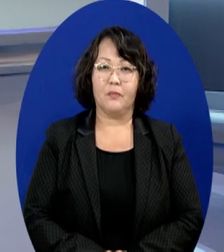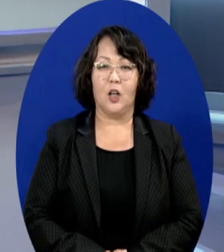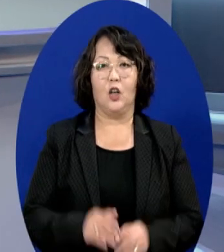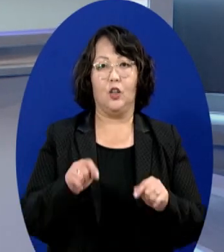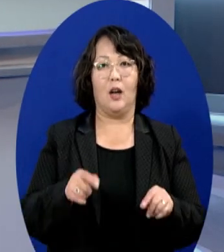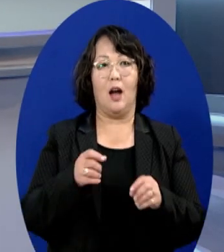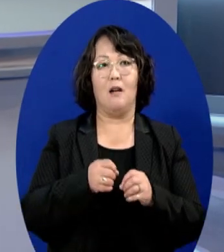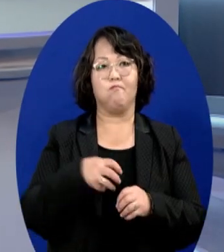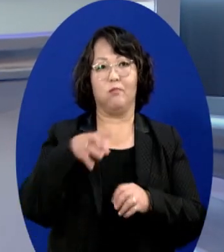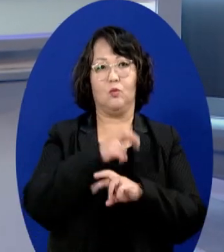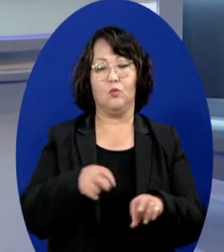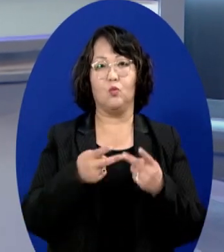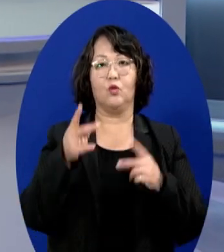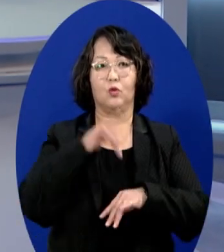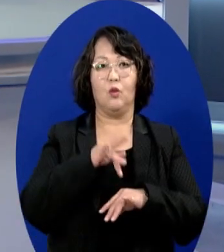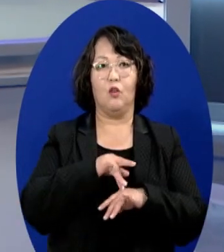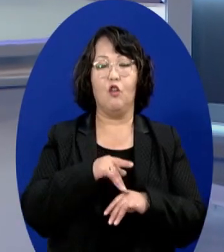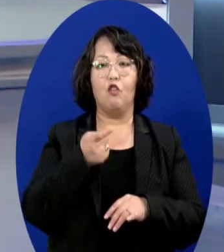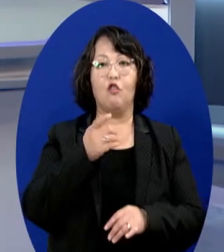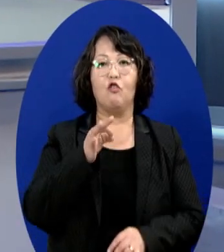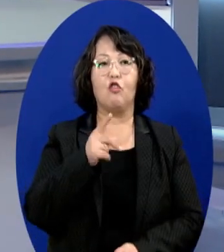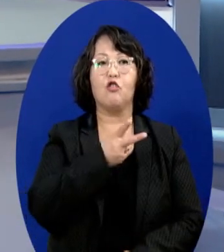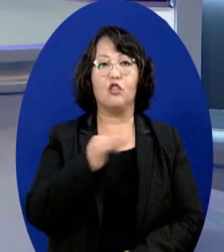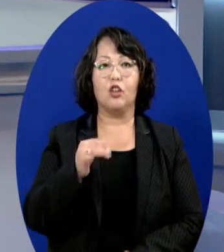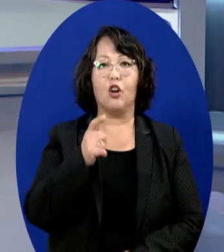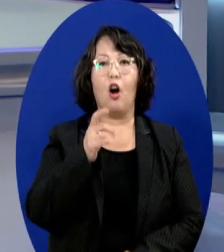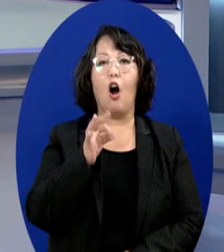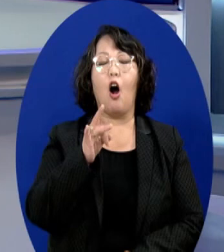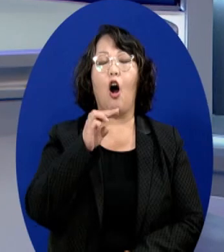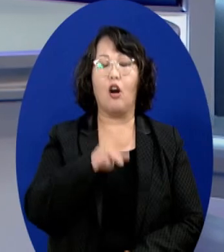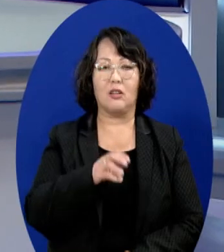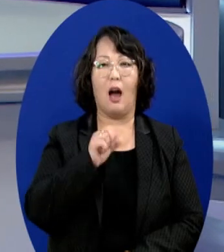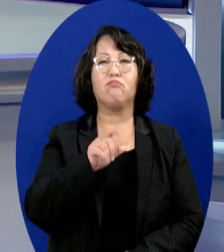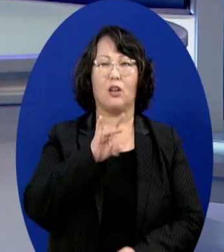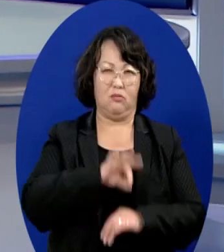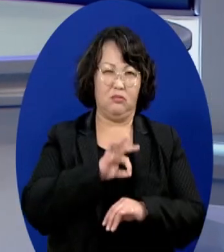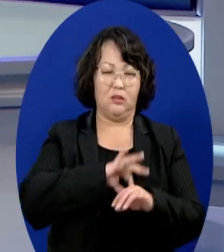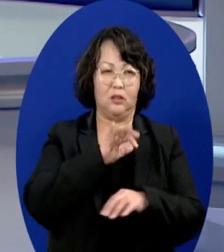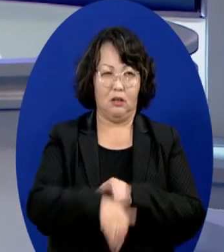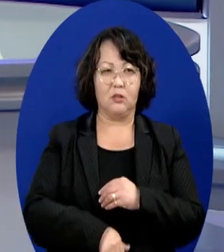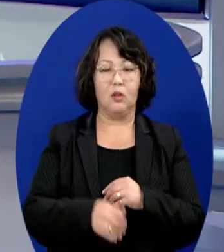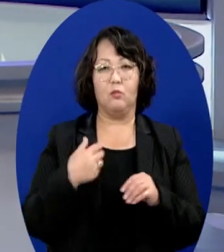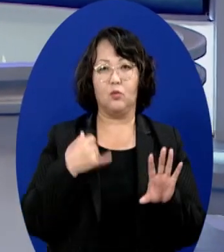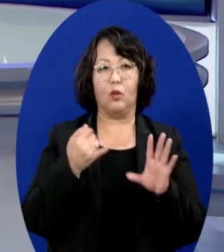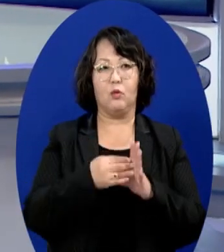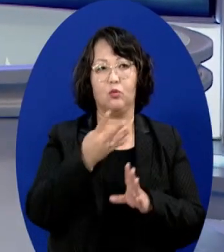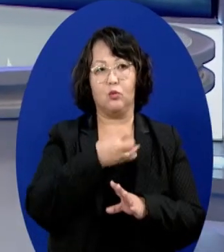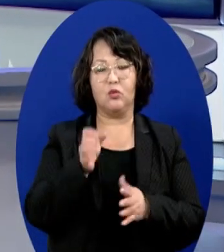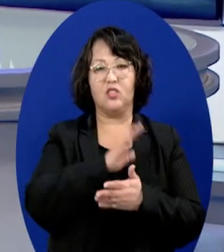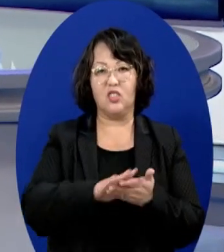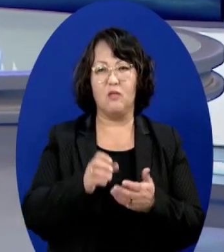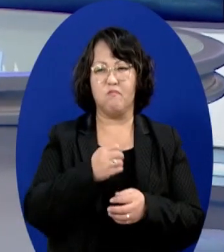Өнөөдөр хавдар судлын үндэсний төвд хөхний хор тавдрыг даван туулсан хүмүүс уулзлаа. Өнгөрсөн онд л хэд 6400 гаруй хор тавдрын шин тохиолдол